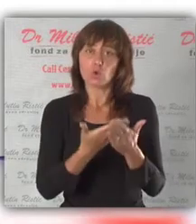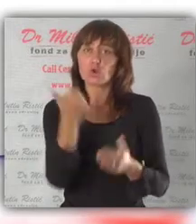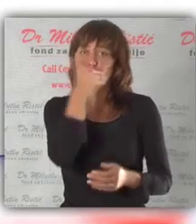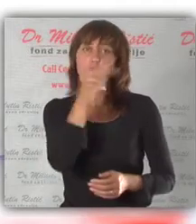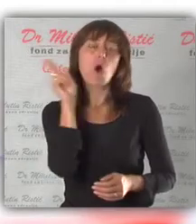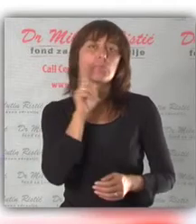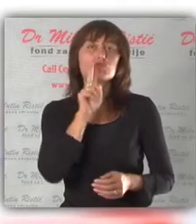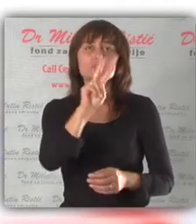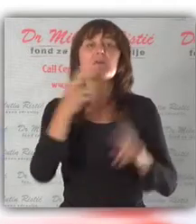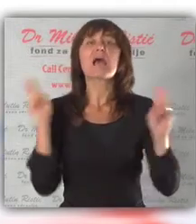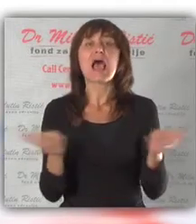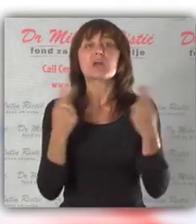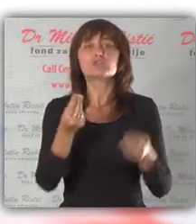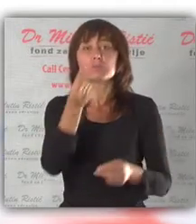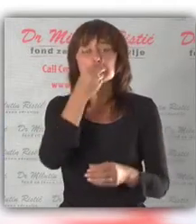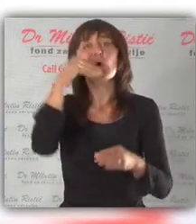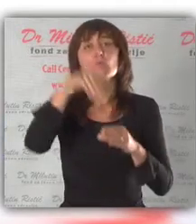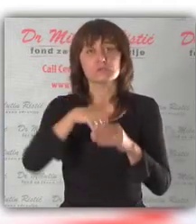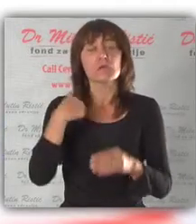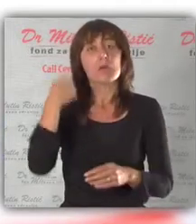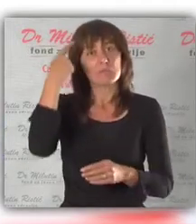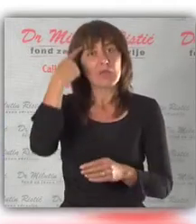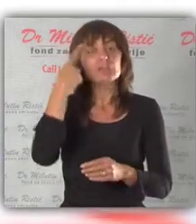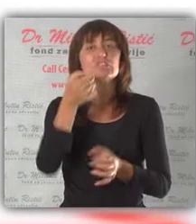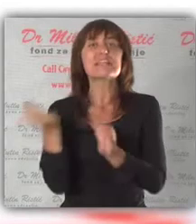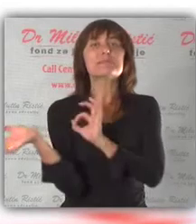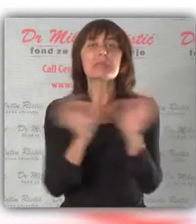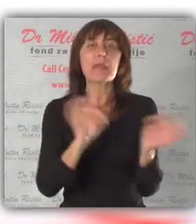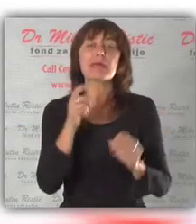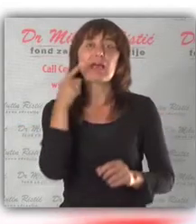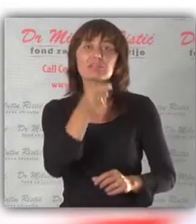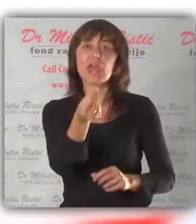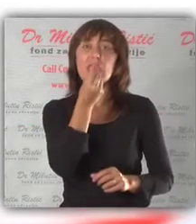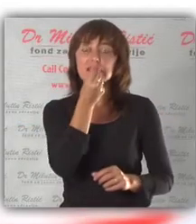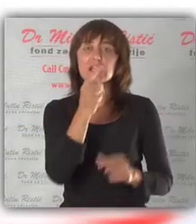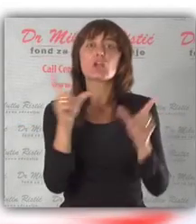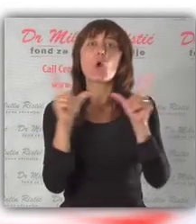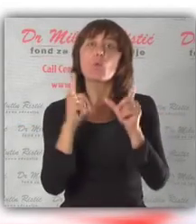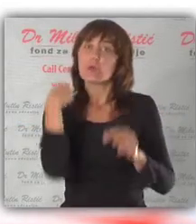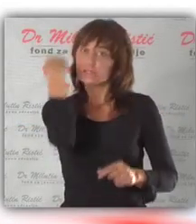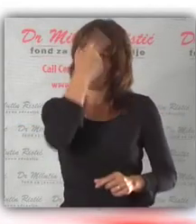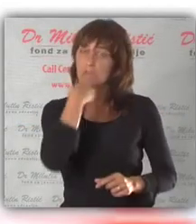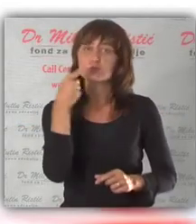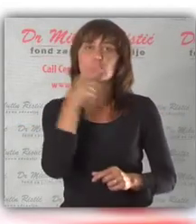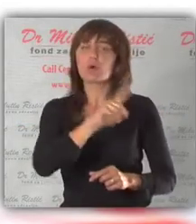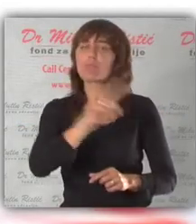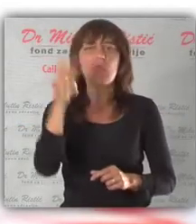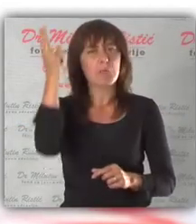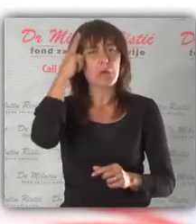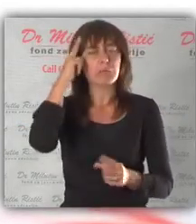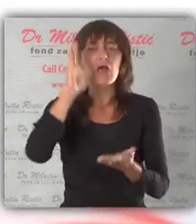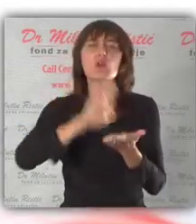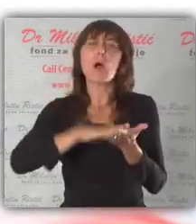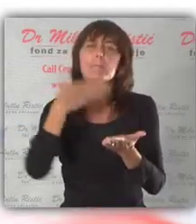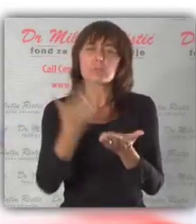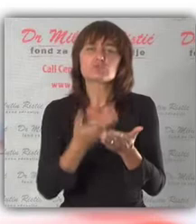što obično zovemo lakšom ishranom u stvari pretpostavlja način spremanja te ishrane u smislu da to nije pohovano,